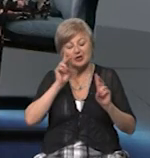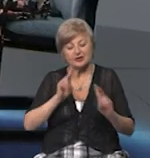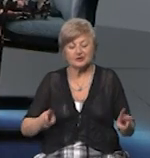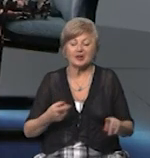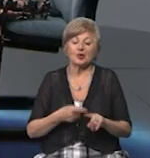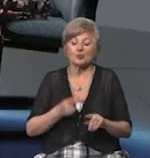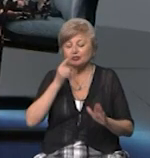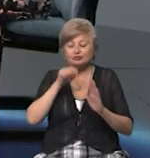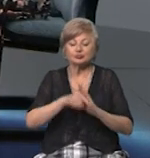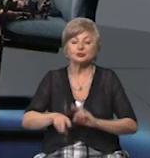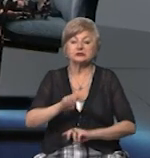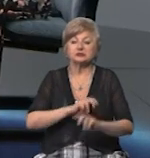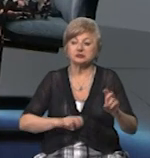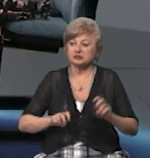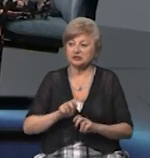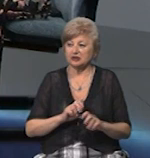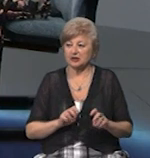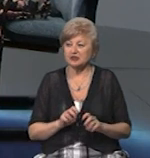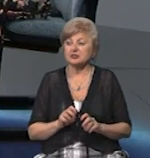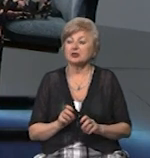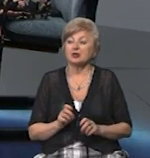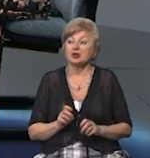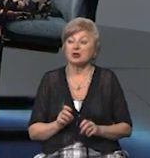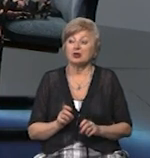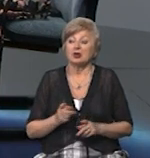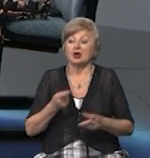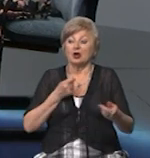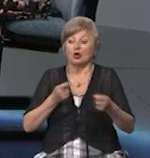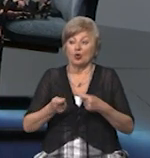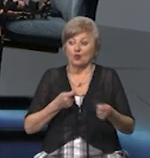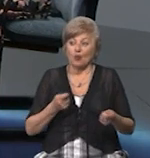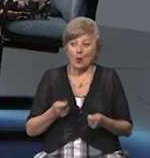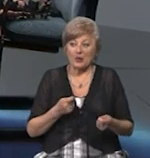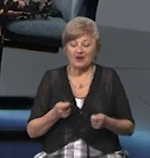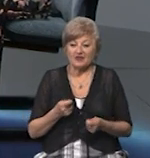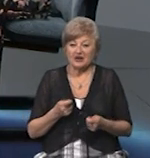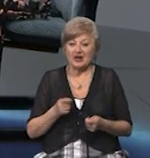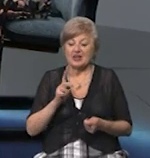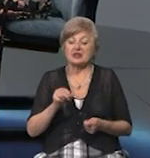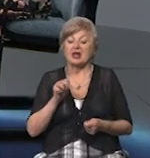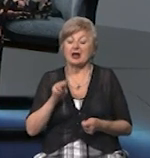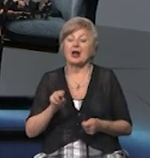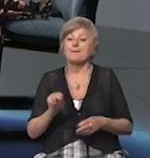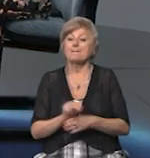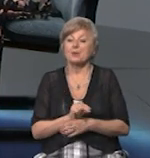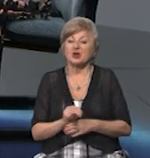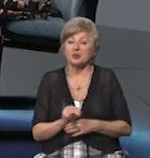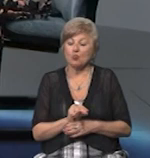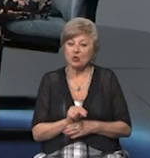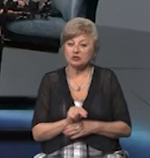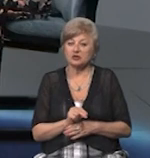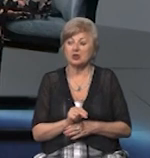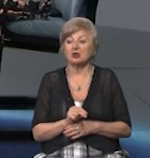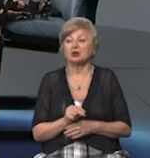полізли шукати. Дійсно були проведені торги. Управління, комунальне підприємство управління капітального будівництва запрошувало ці